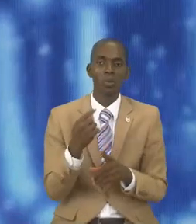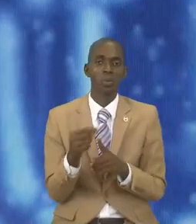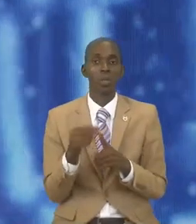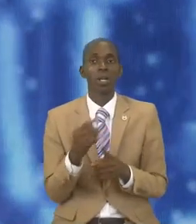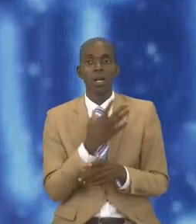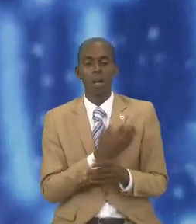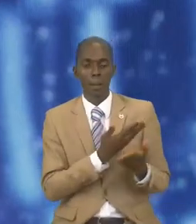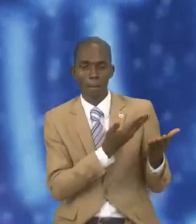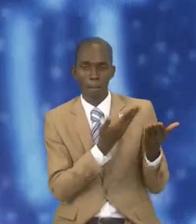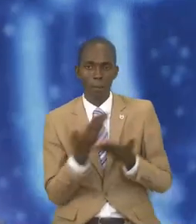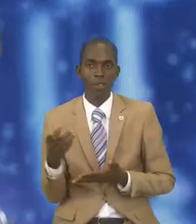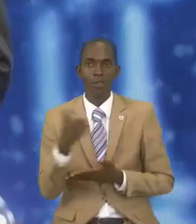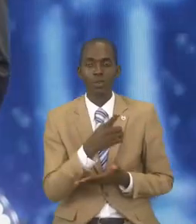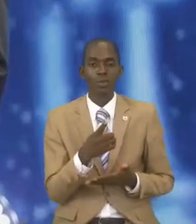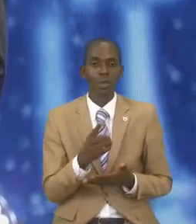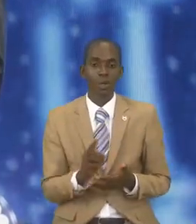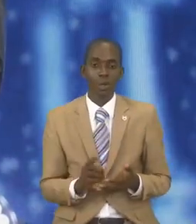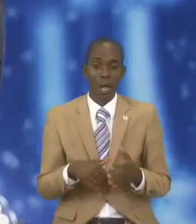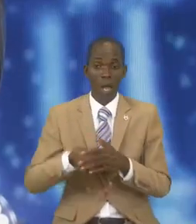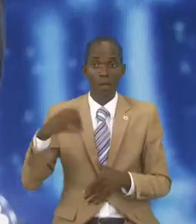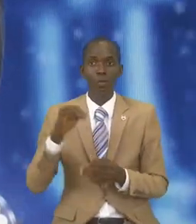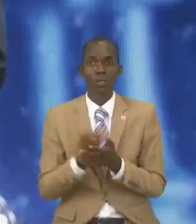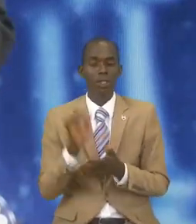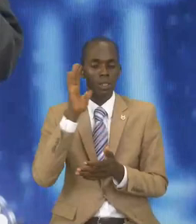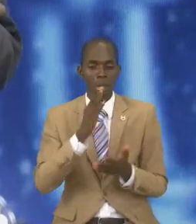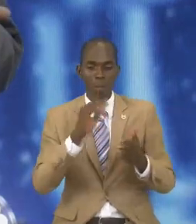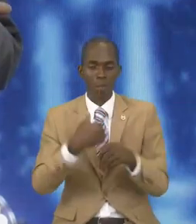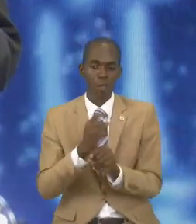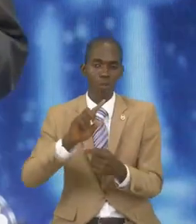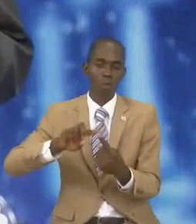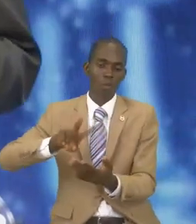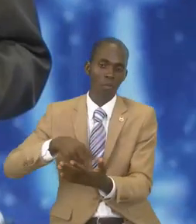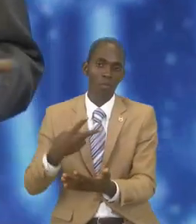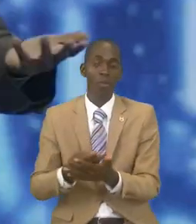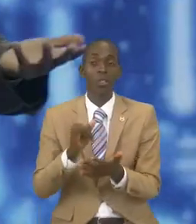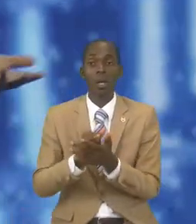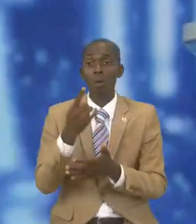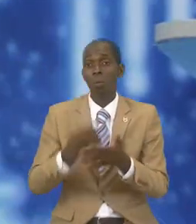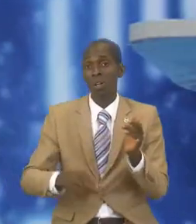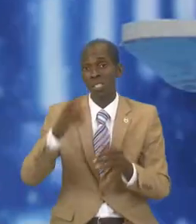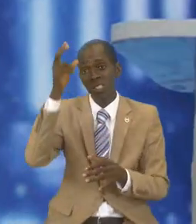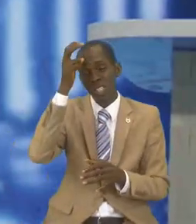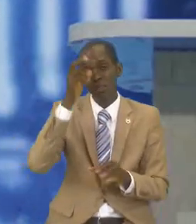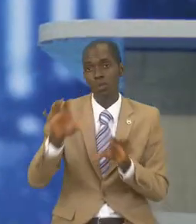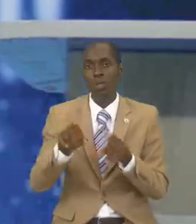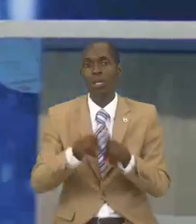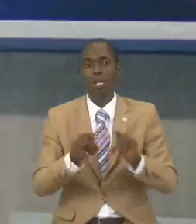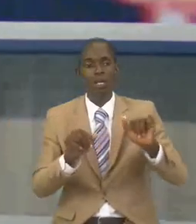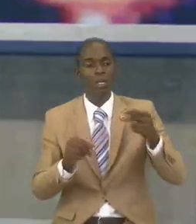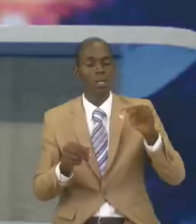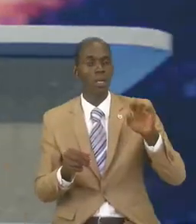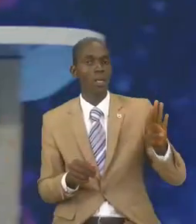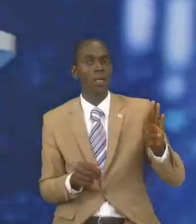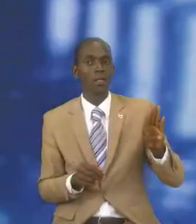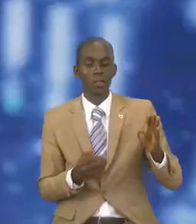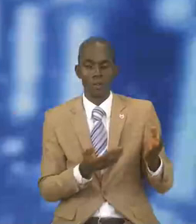flatteries. Et il te fait monter pour t'envoyer en bas. C'est ce que le diable fait, comme Achab